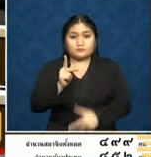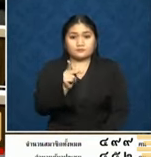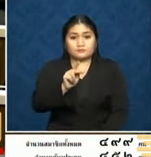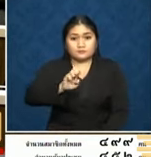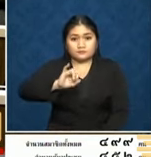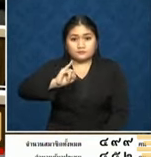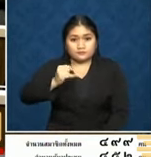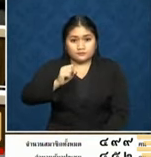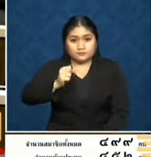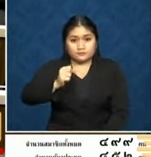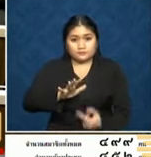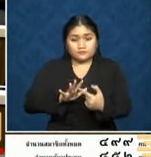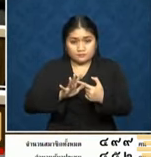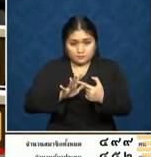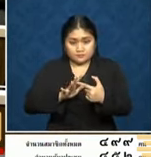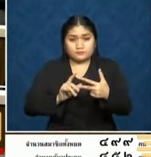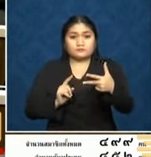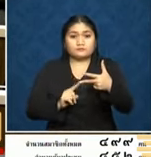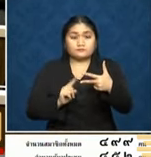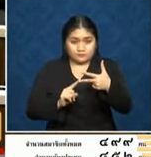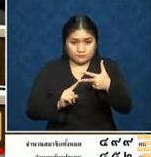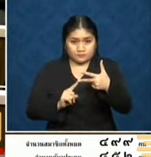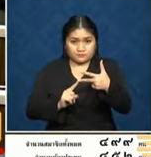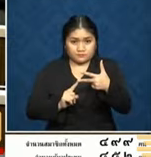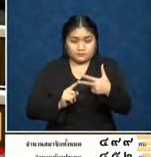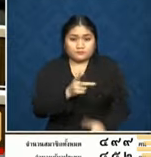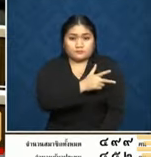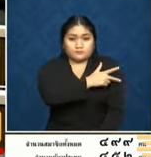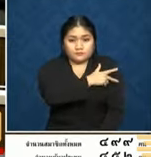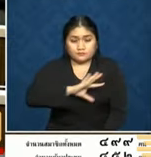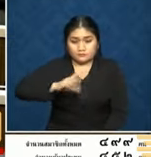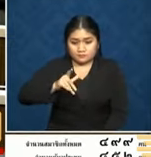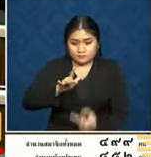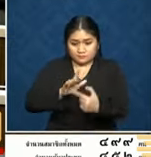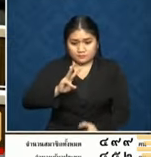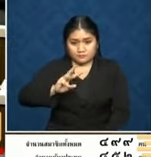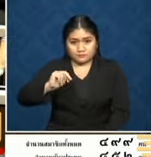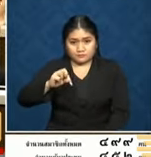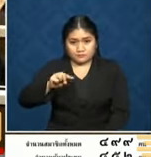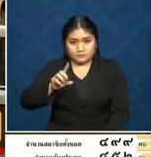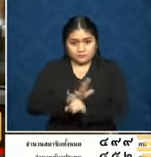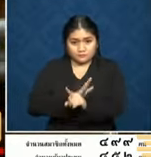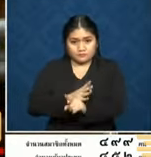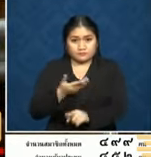3. ผู้ช่วยศาสตราจารย์ดร.ชูวงศ์อุบาลีขอผู้รับรองด้วยครับ